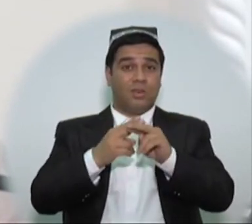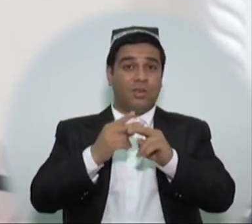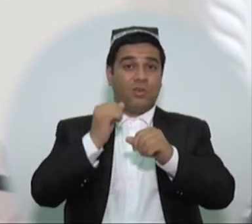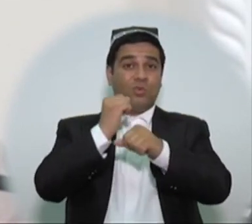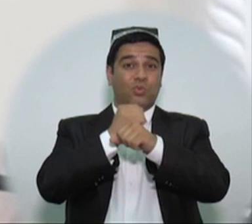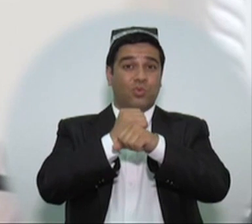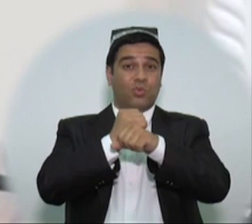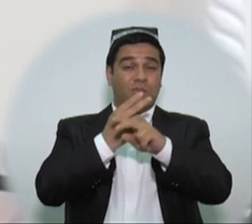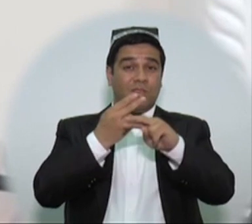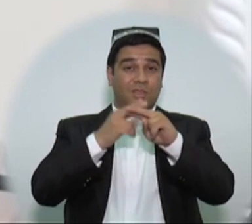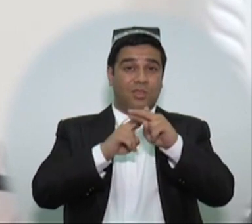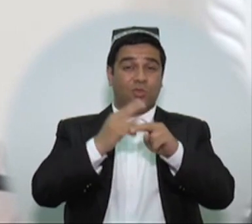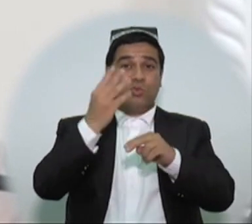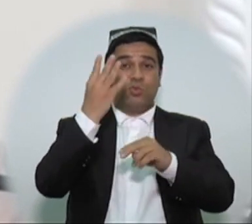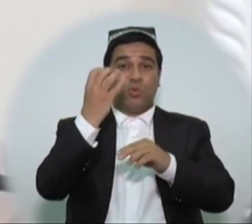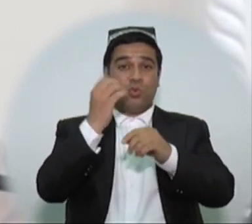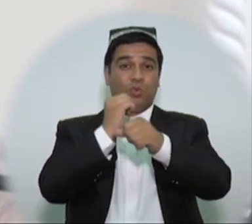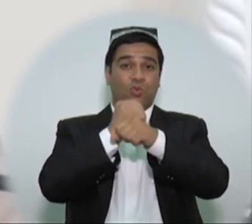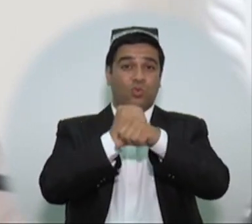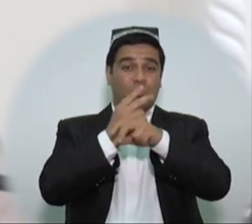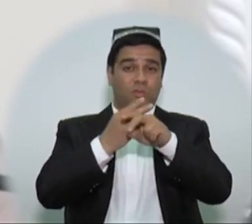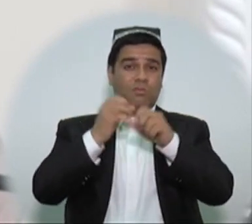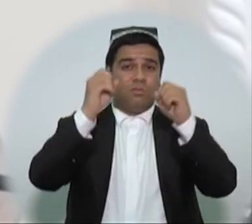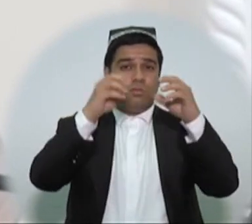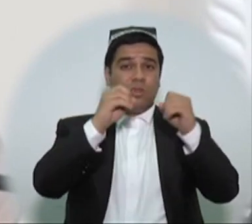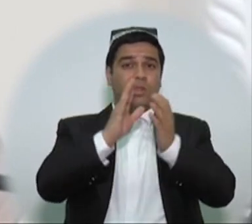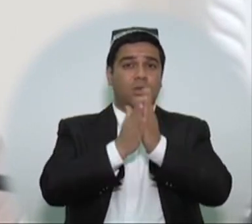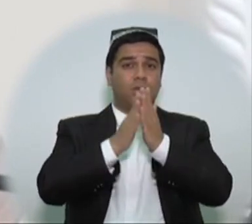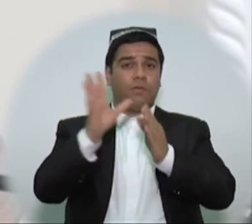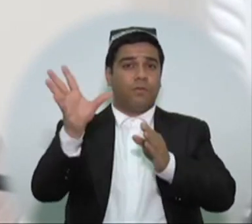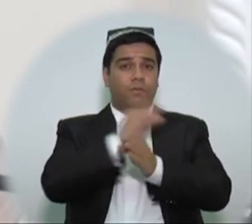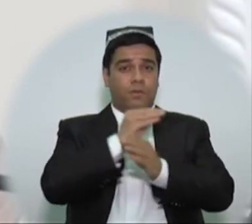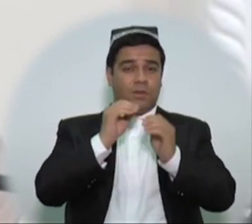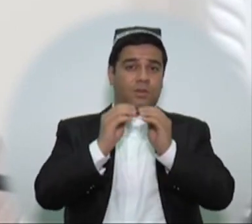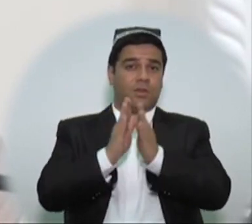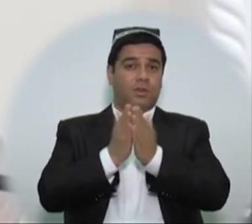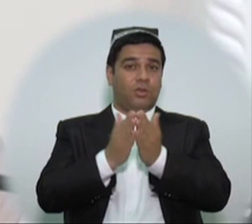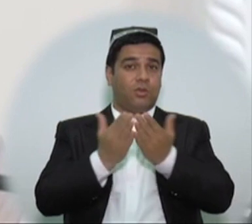ichida 400 tuyaga yuk bo'ladigan kitobi bor ekan.